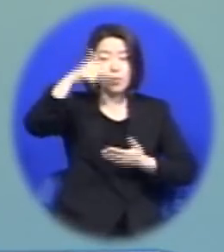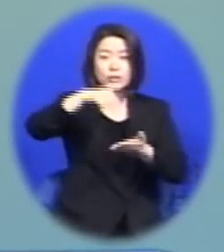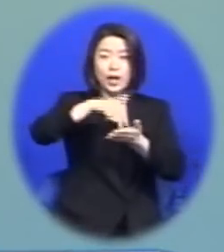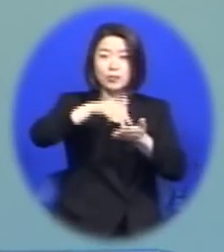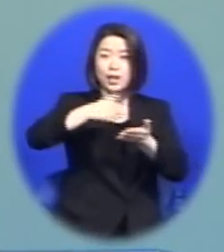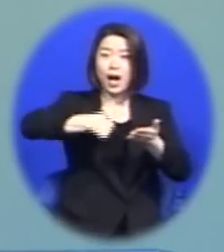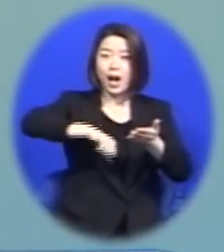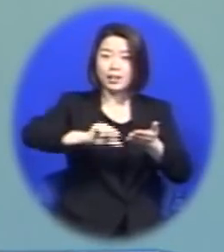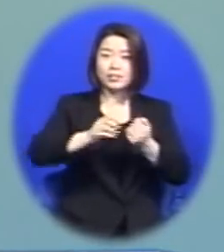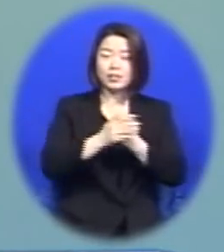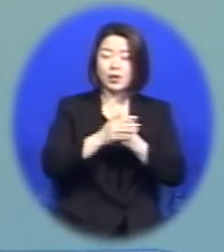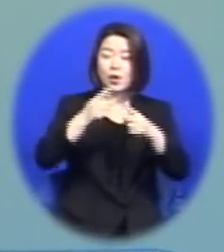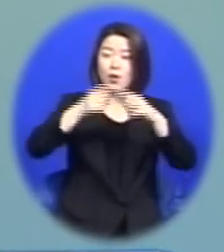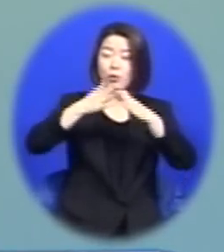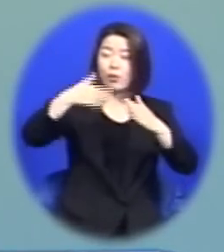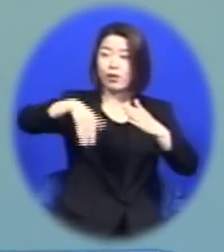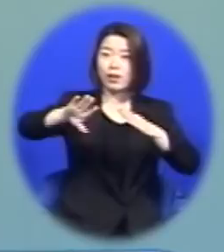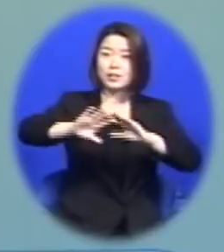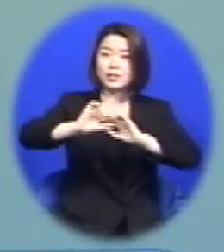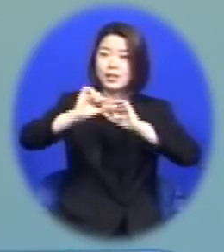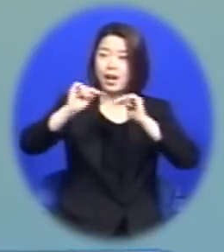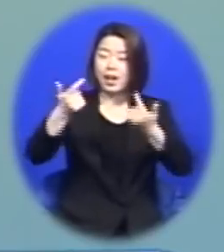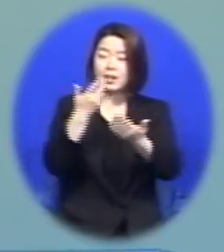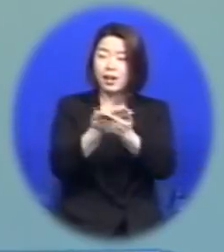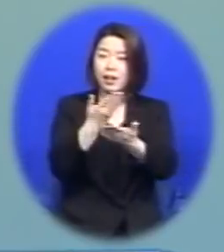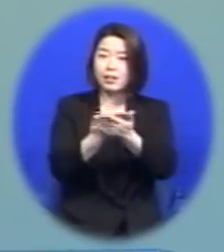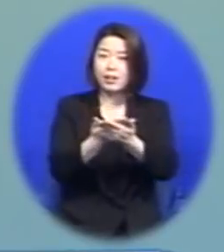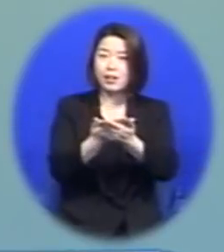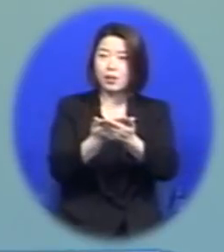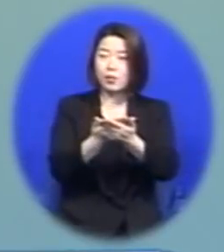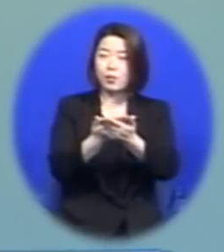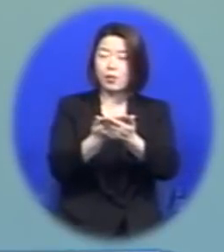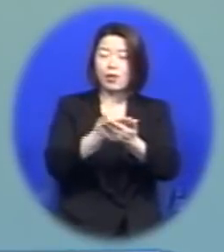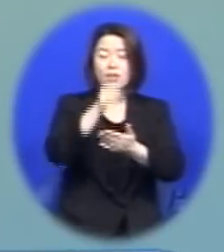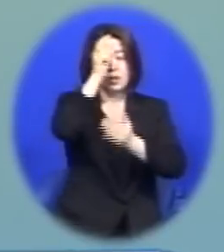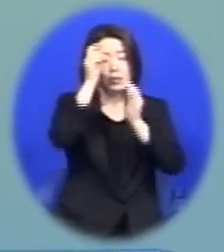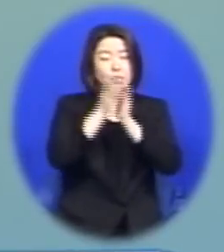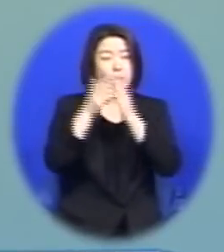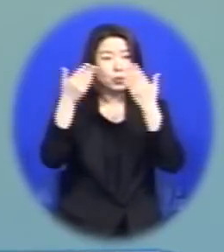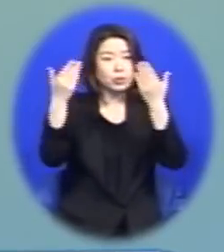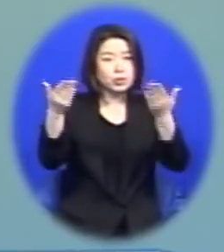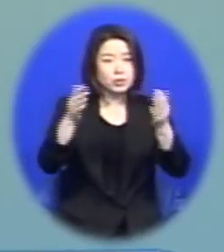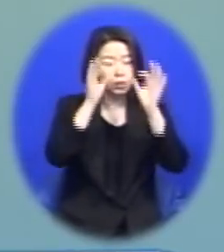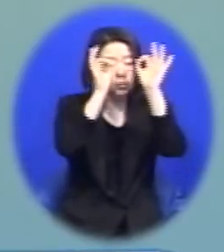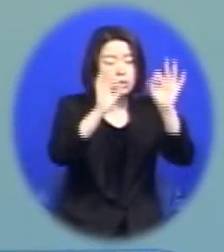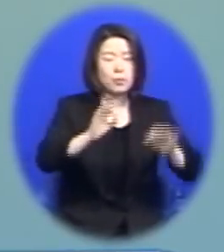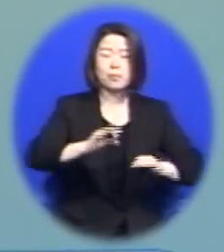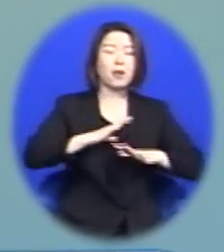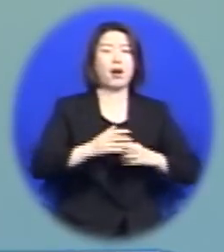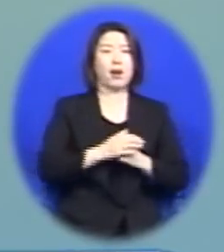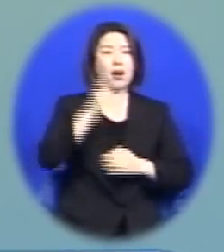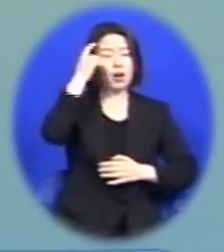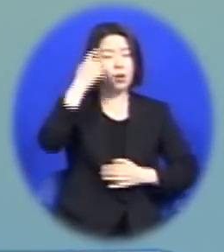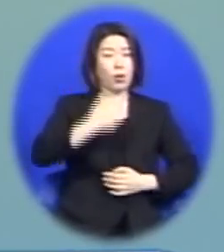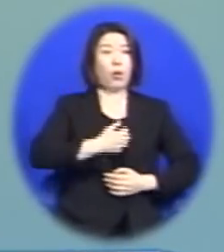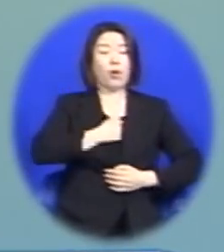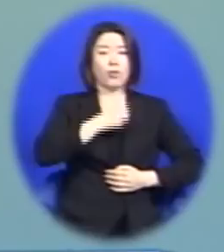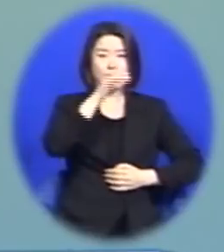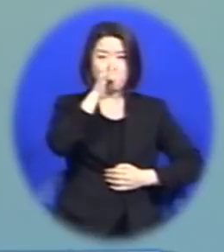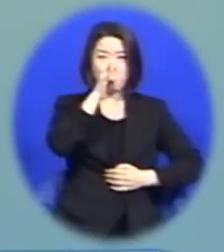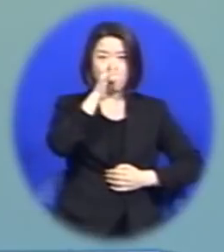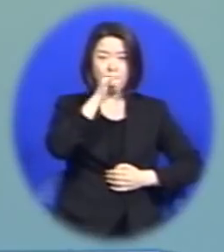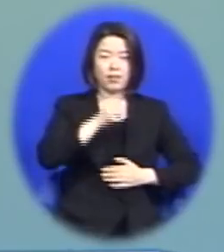교회 안 나가게 해달라고 하나님께 기도를 해야 될 정도 목사님이 깜짝 놀랐습니다 정말 충격을 받으셨습니다